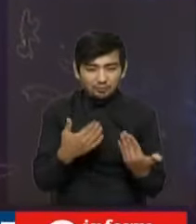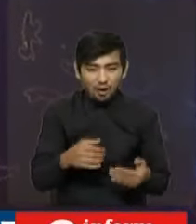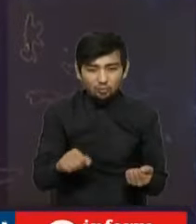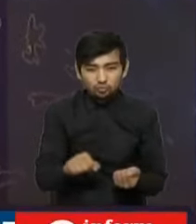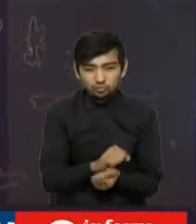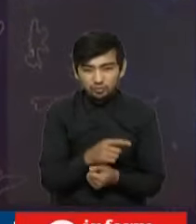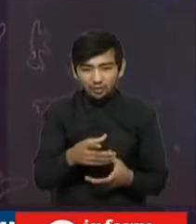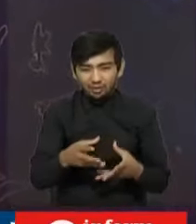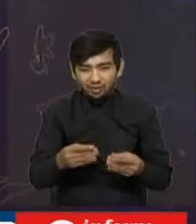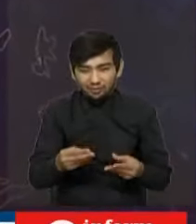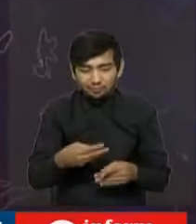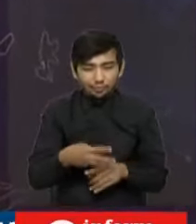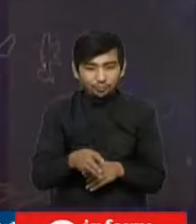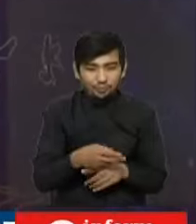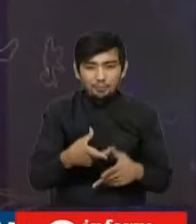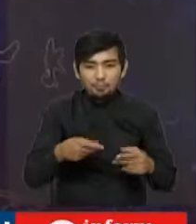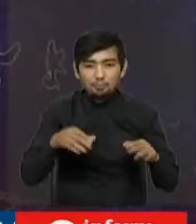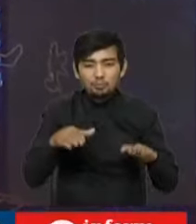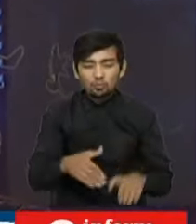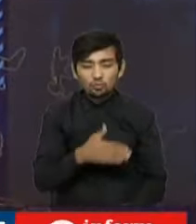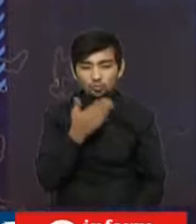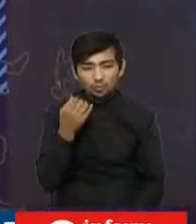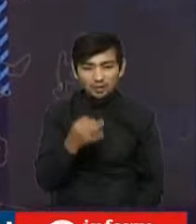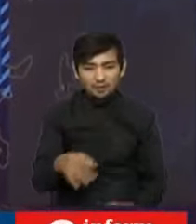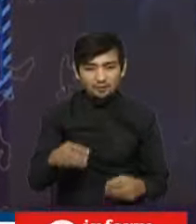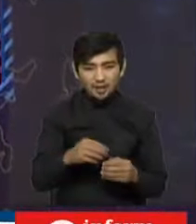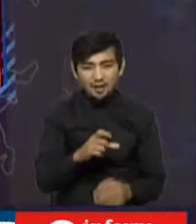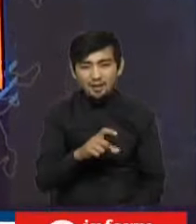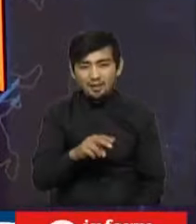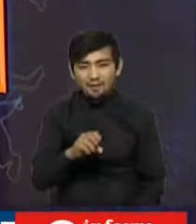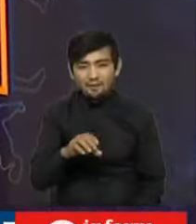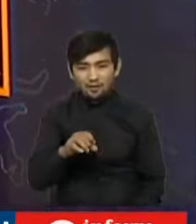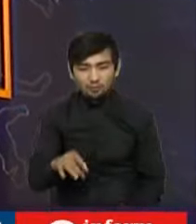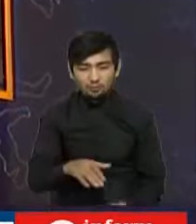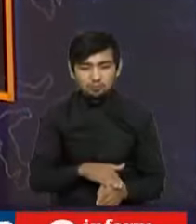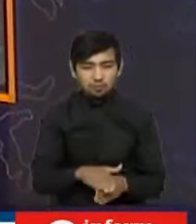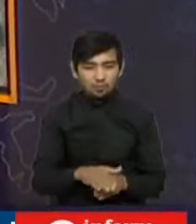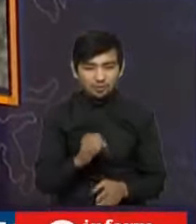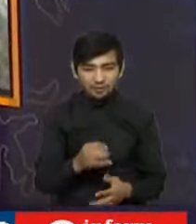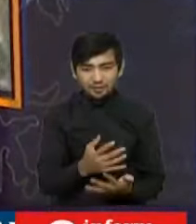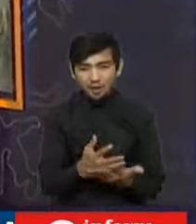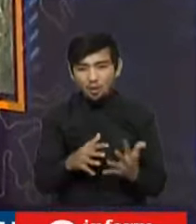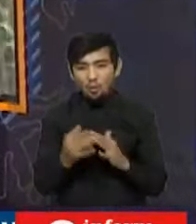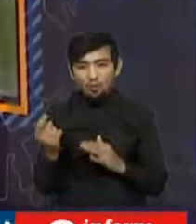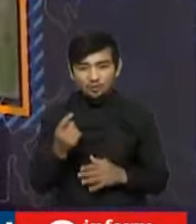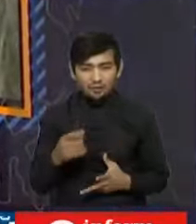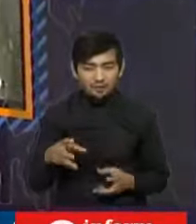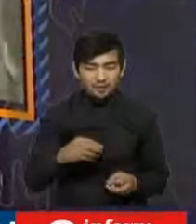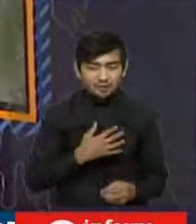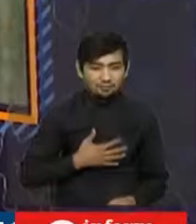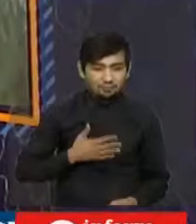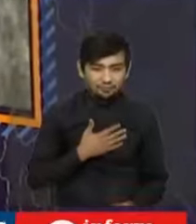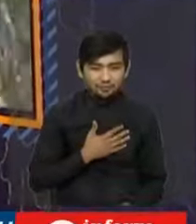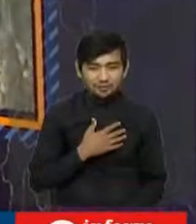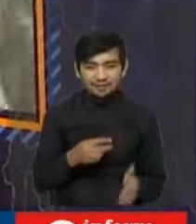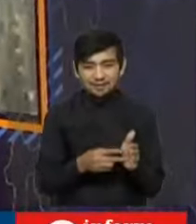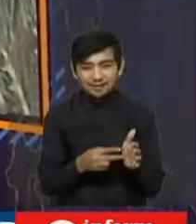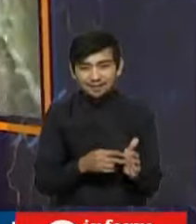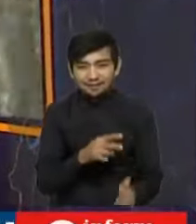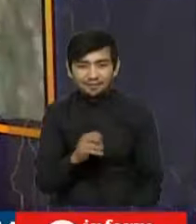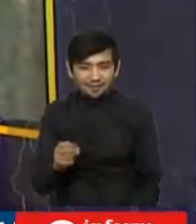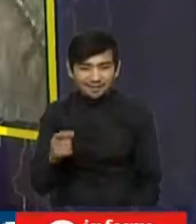влажное зерно тоже негде, элеваторы забиты. Но больше всего сельхозпроизводители беспокоят, что цены на зерно до сих